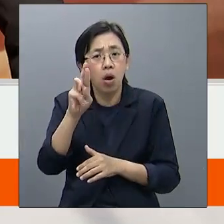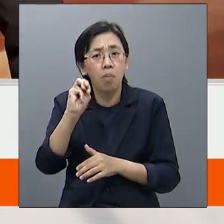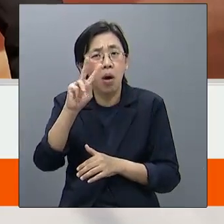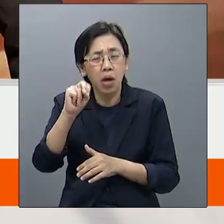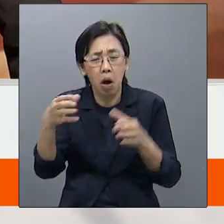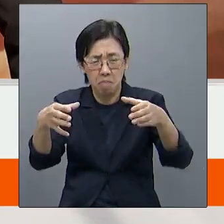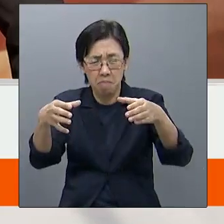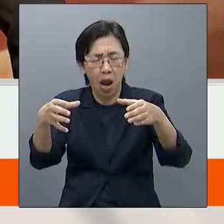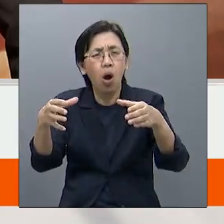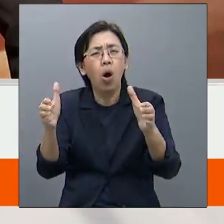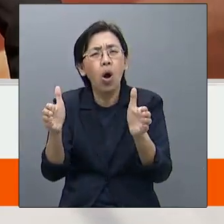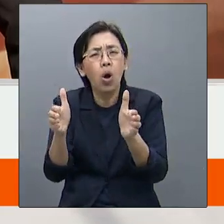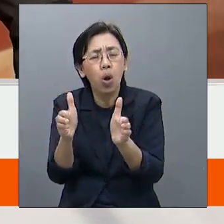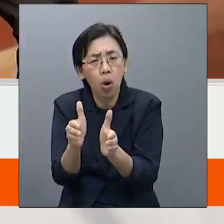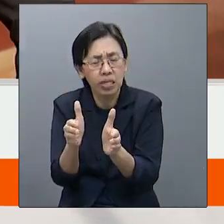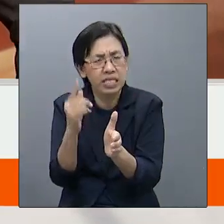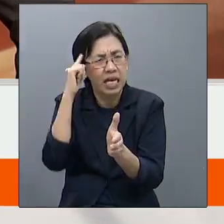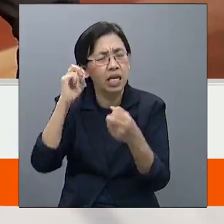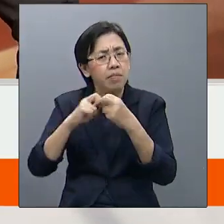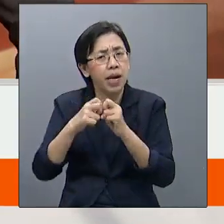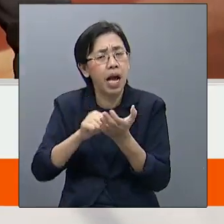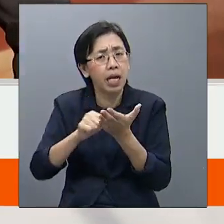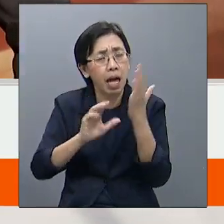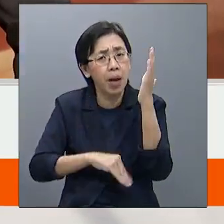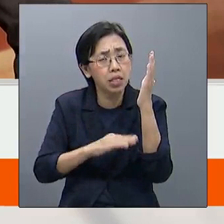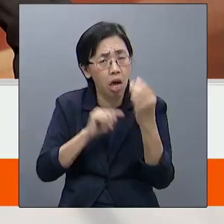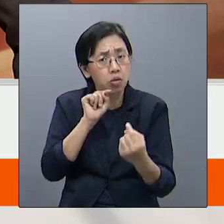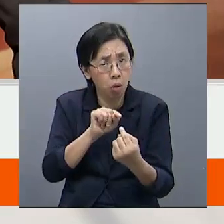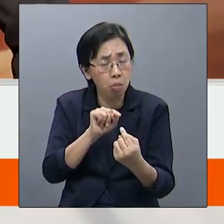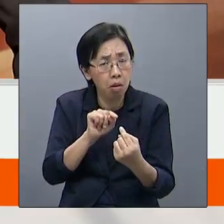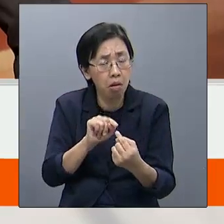มันน่าจะเพียงพอตอบโจธกัการแก้ไขปัหาในพื้นที่ได้แล achievement